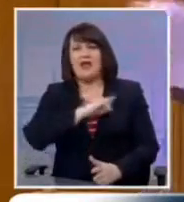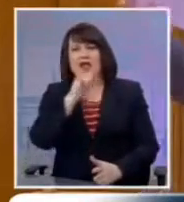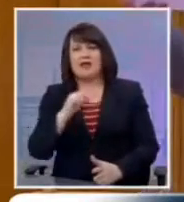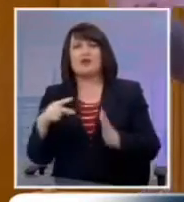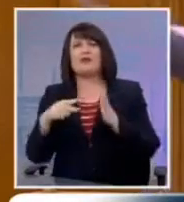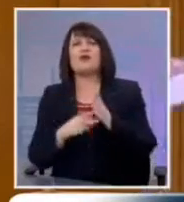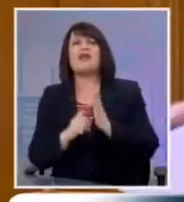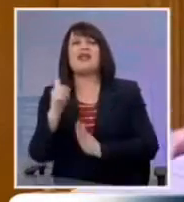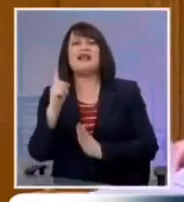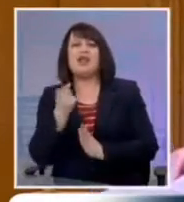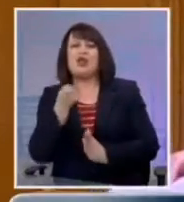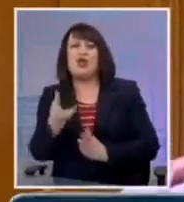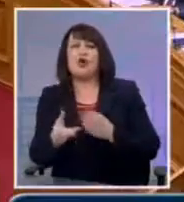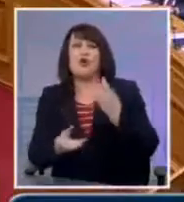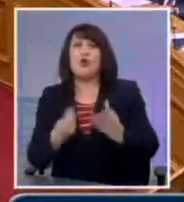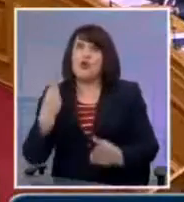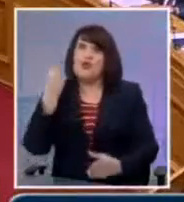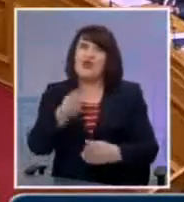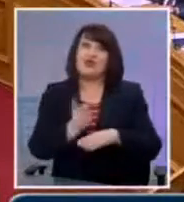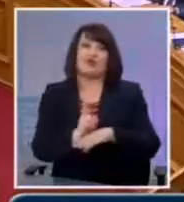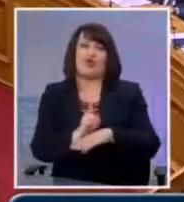2010-2011. Και το καταθέτω